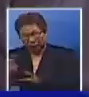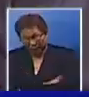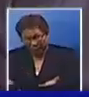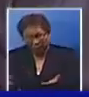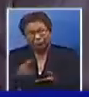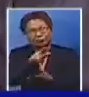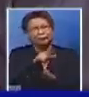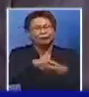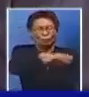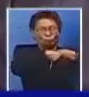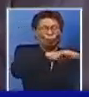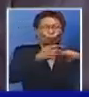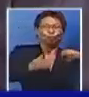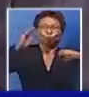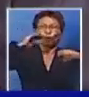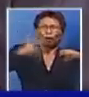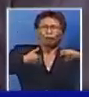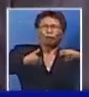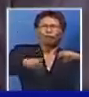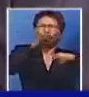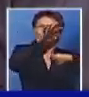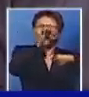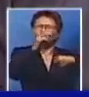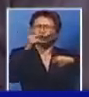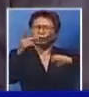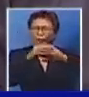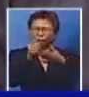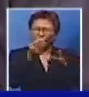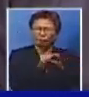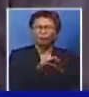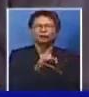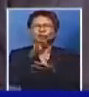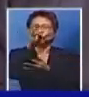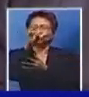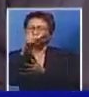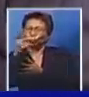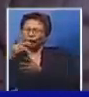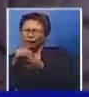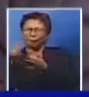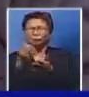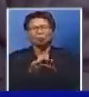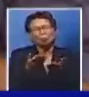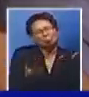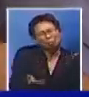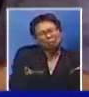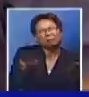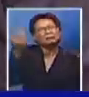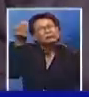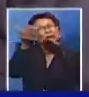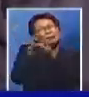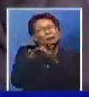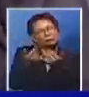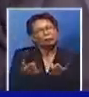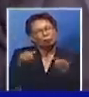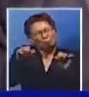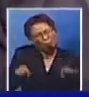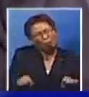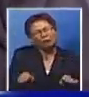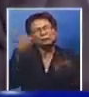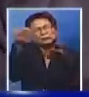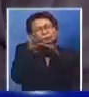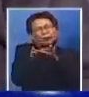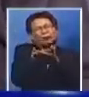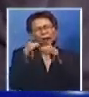Proton wujud, sekitar 40,000, sekarang ni 70,000, mungkin boleh juga boleh